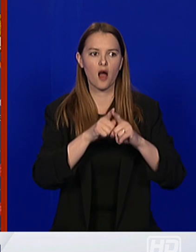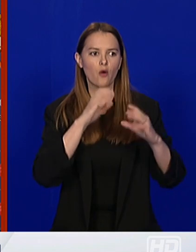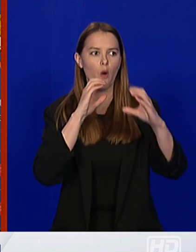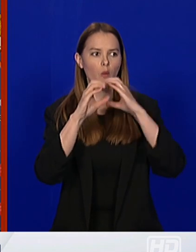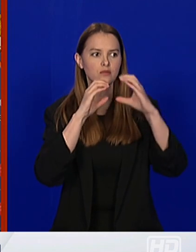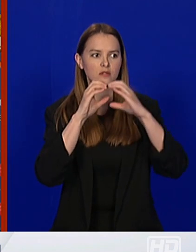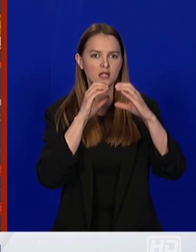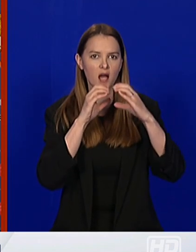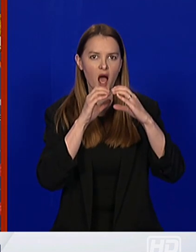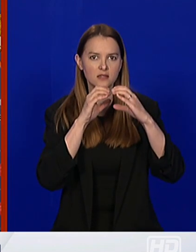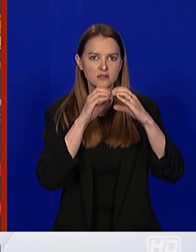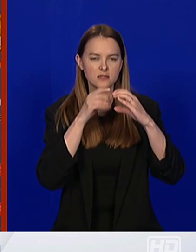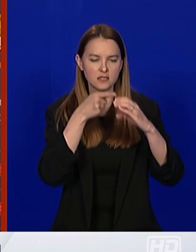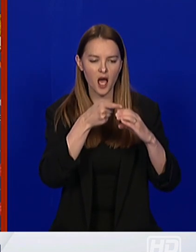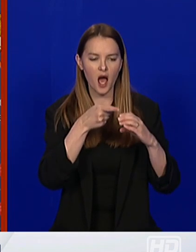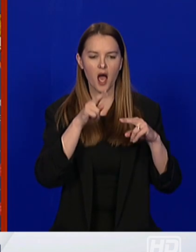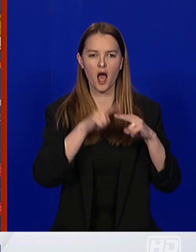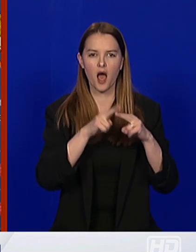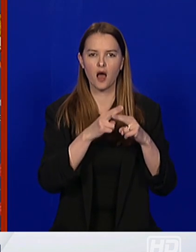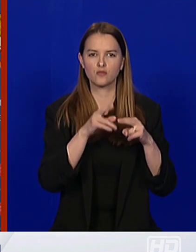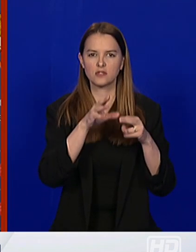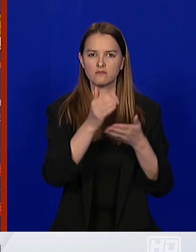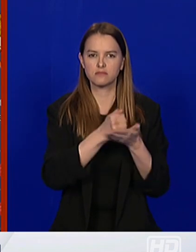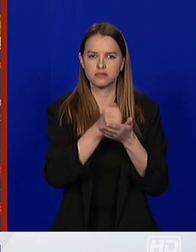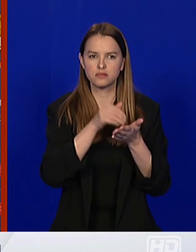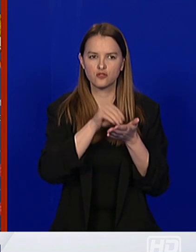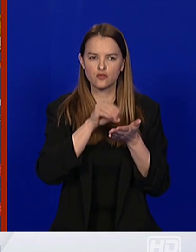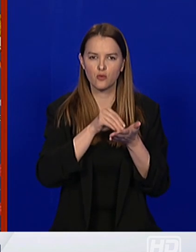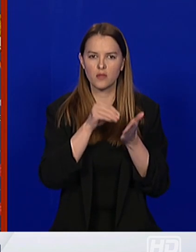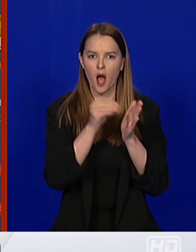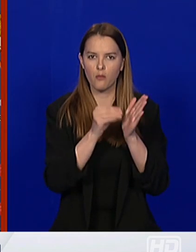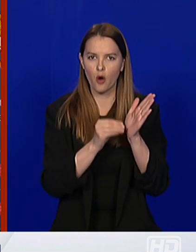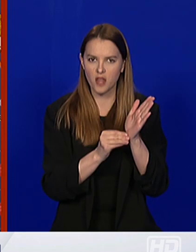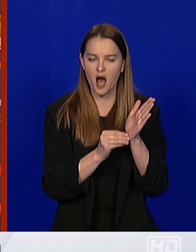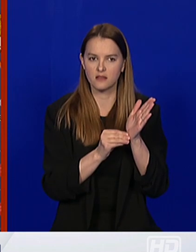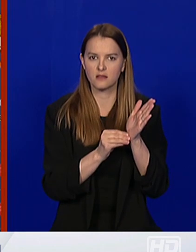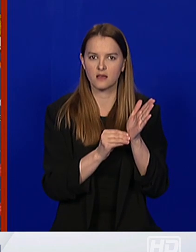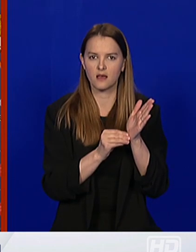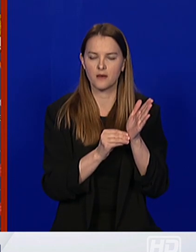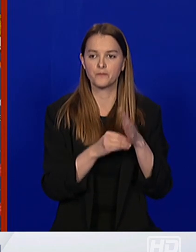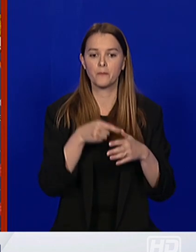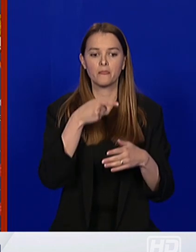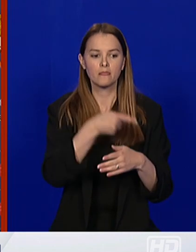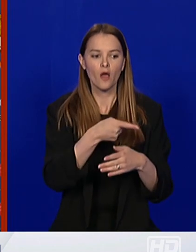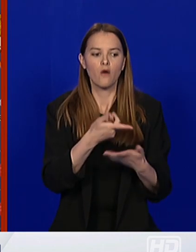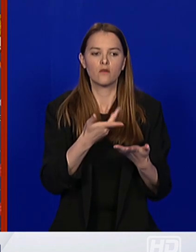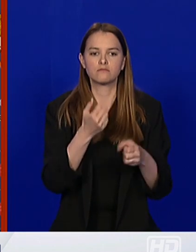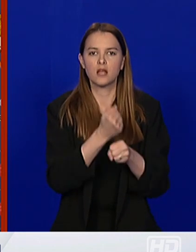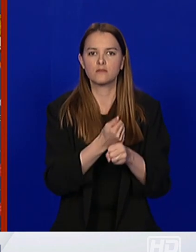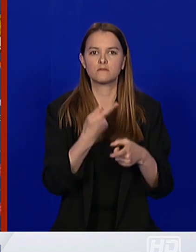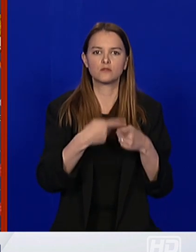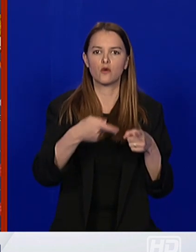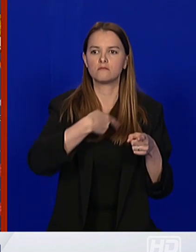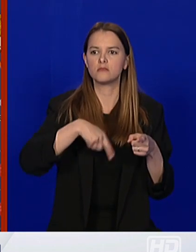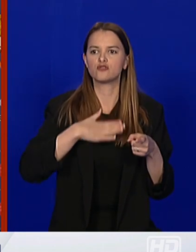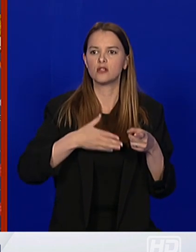koja tijekom prikupljanja podataka i uči. Osnovni smisao je djelovati edukativno, dakle djelovati na